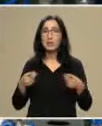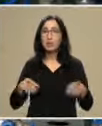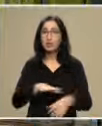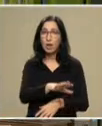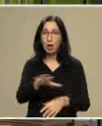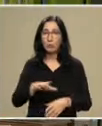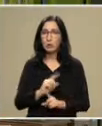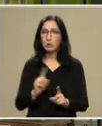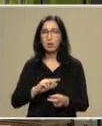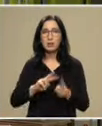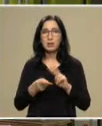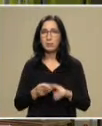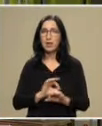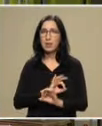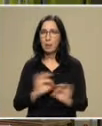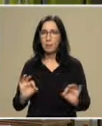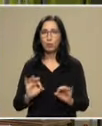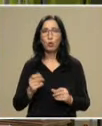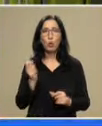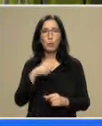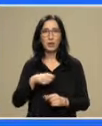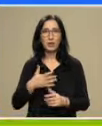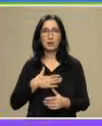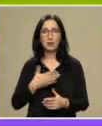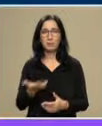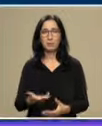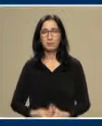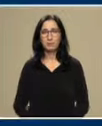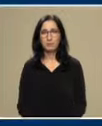области, но не и да замени напълно уменията им.